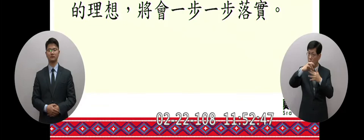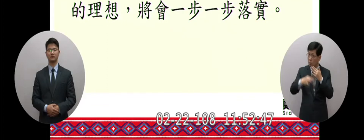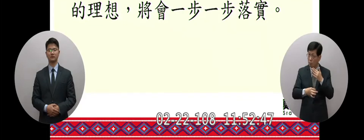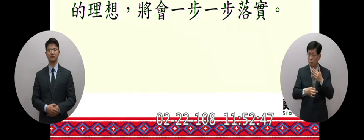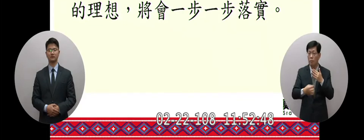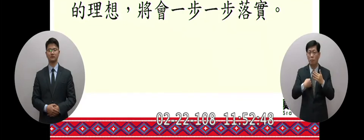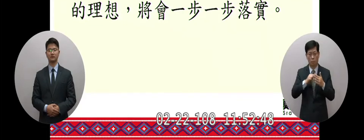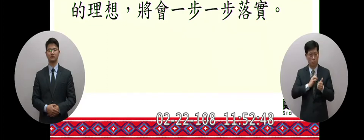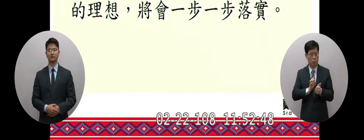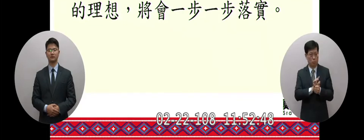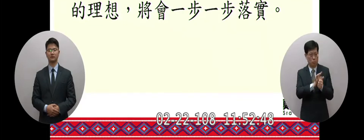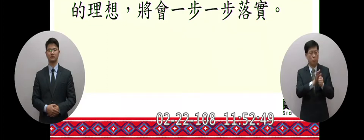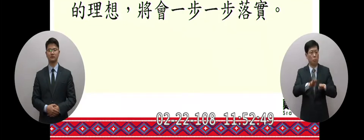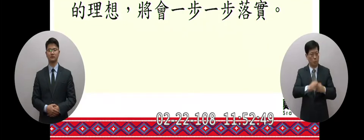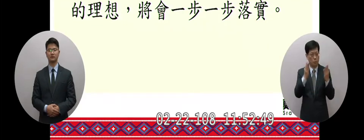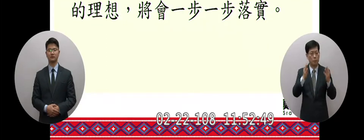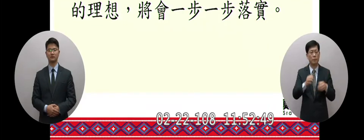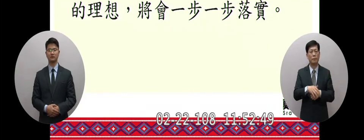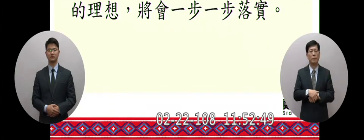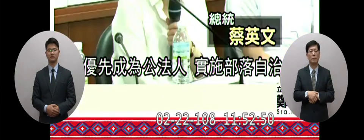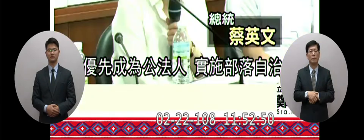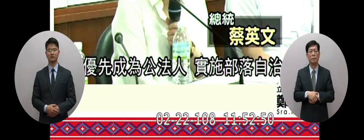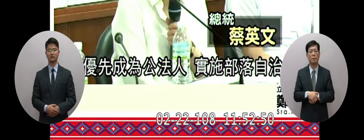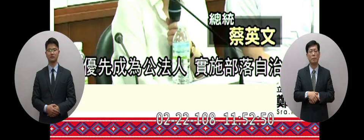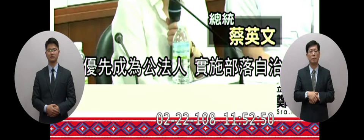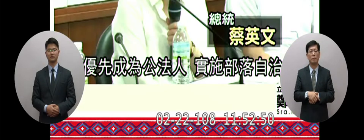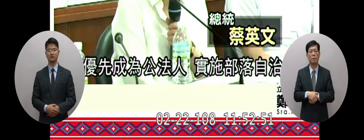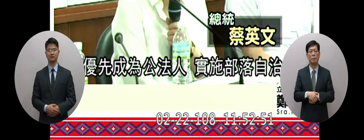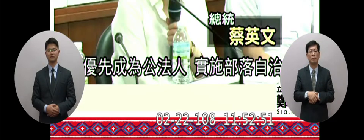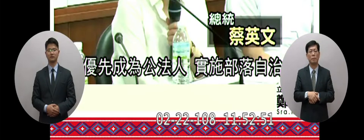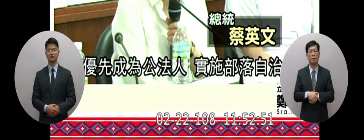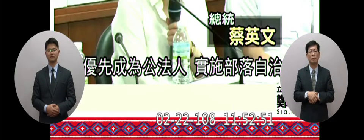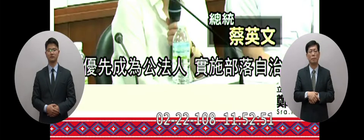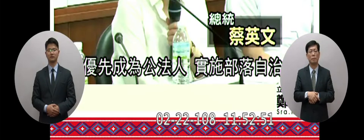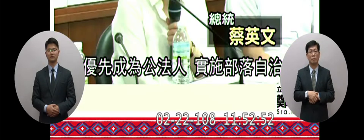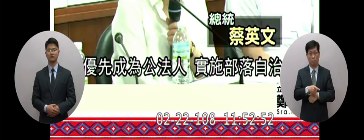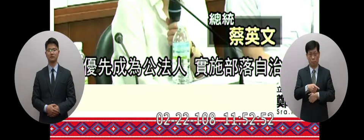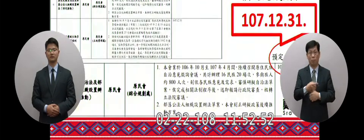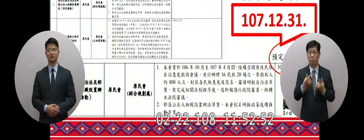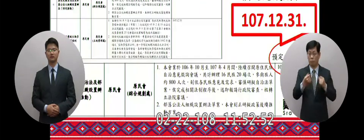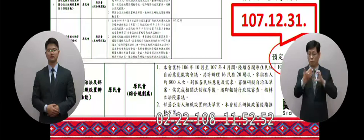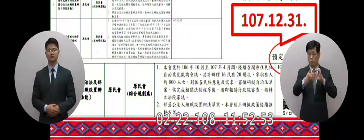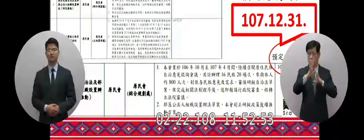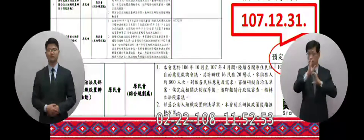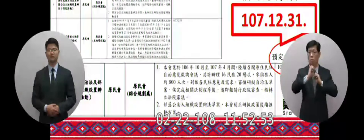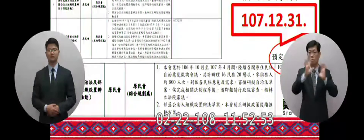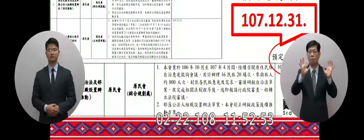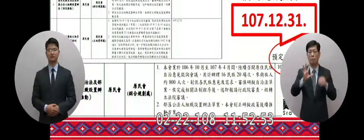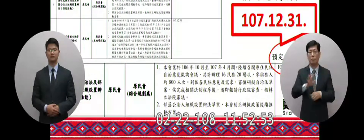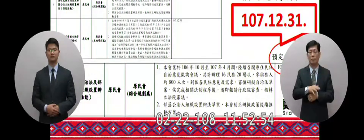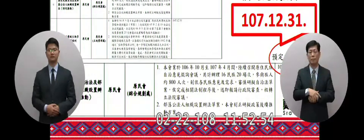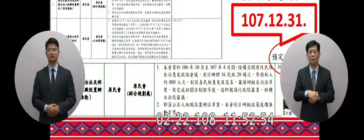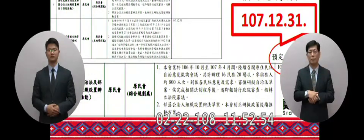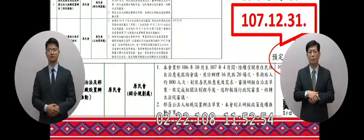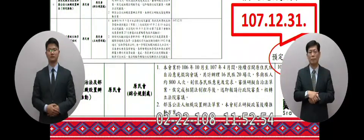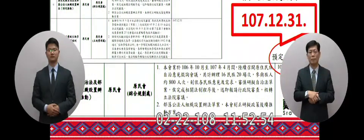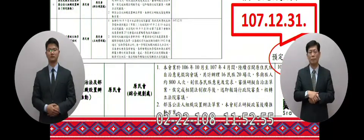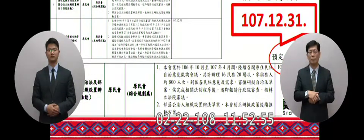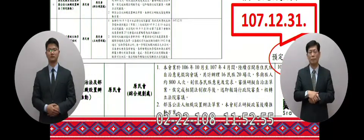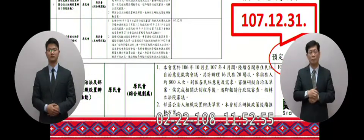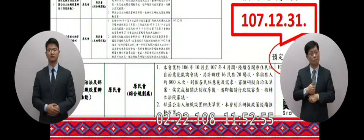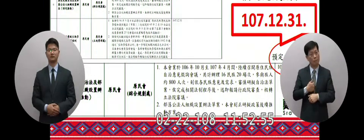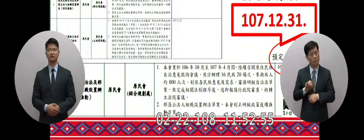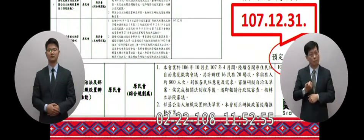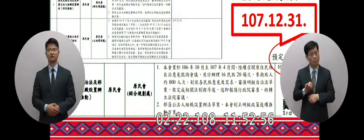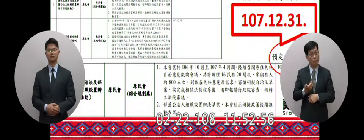已经推动上路了，啊，这个特别媒体也报道了。事实上